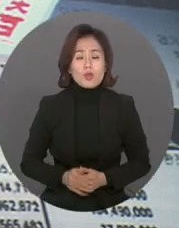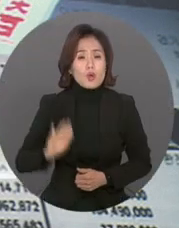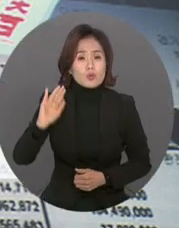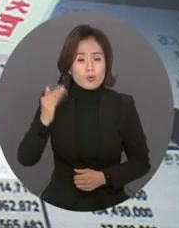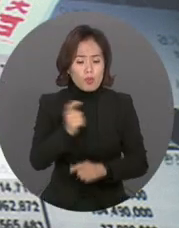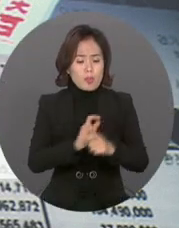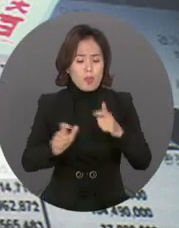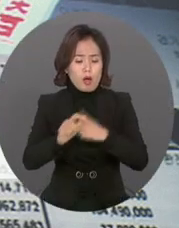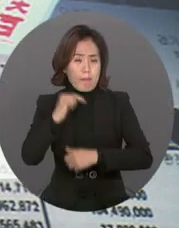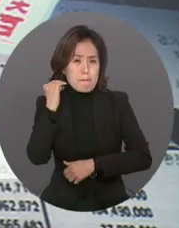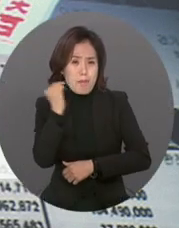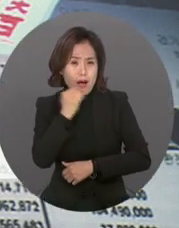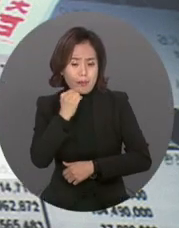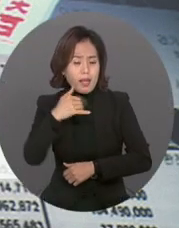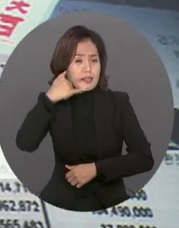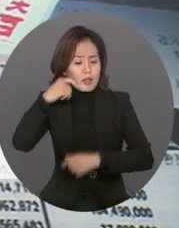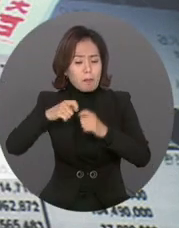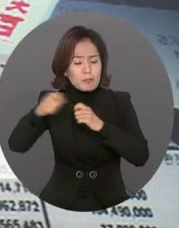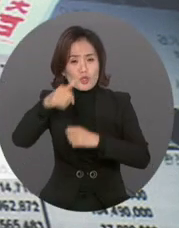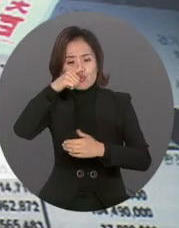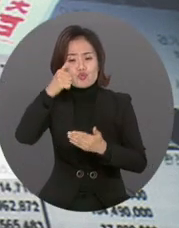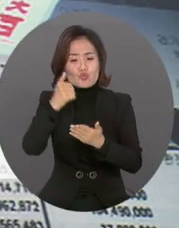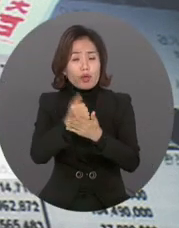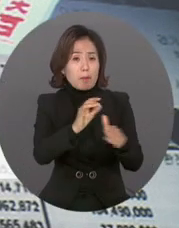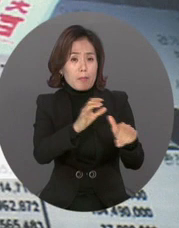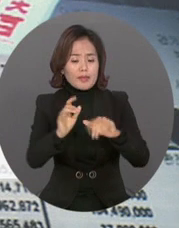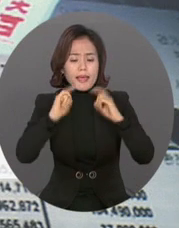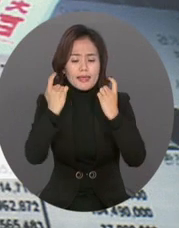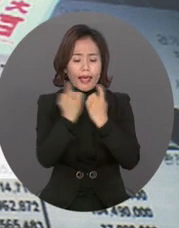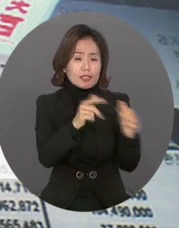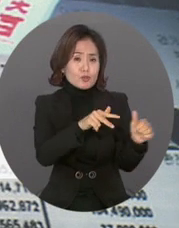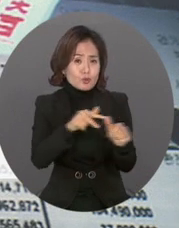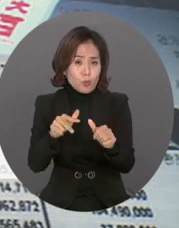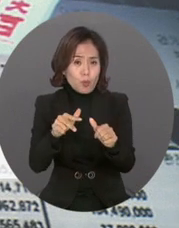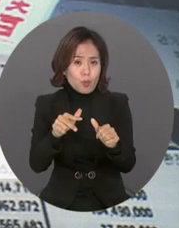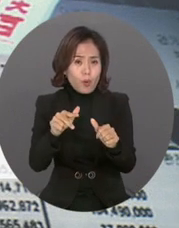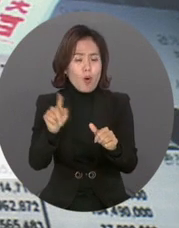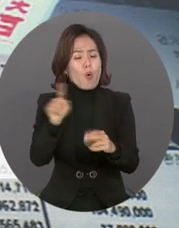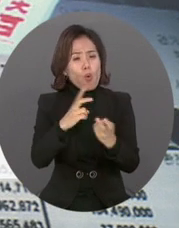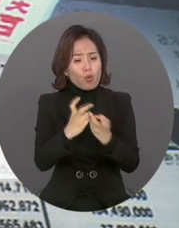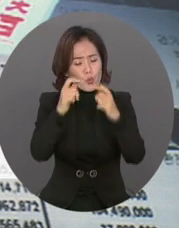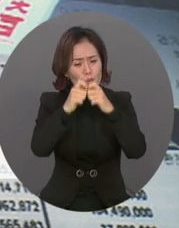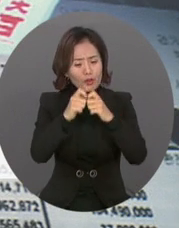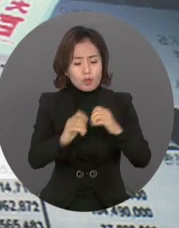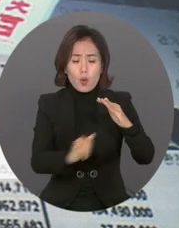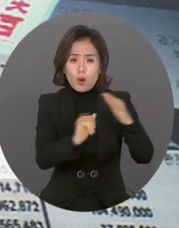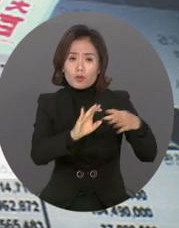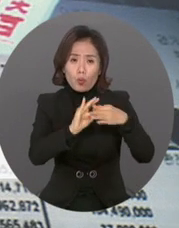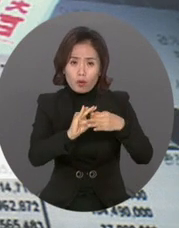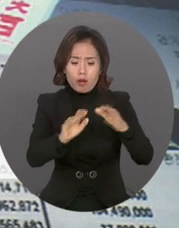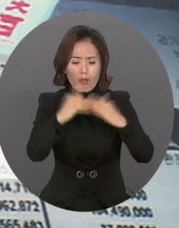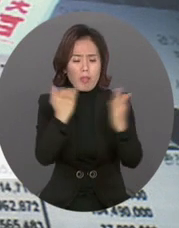최근 들어 더욱더 정교해지는 보이스피싱 범죄에 동원되는 개인정보를 보면 어떻게 이렇게 자세히 가족관계